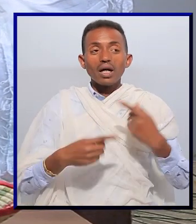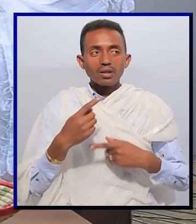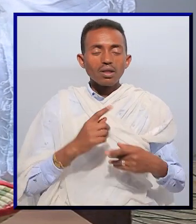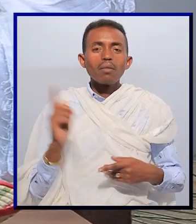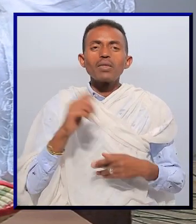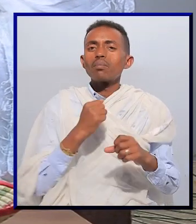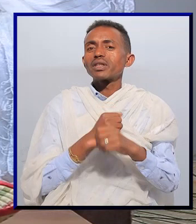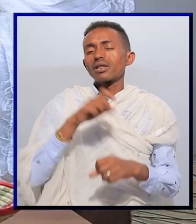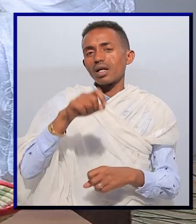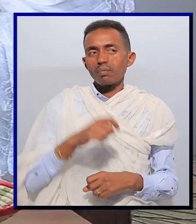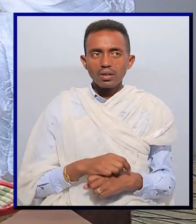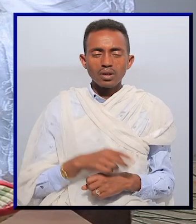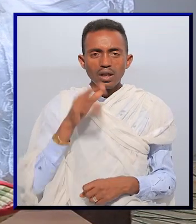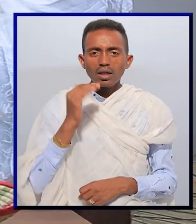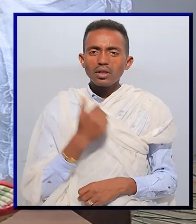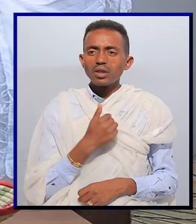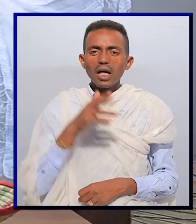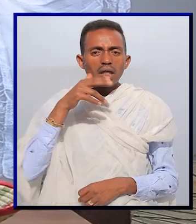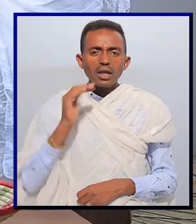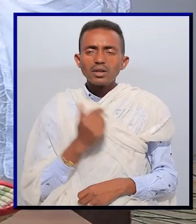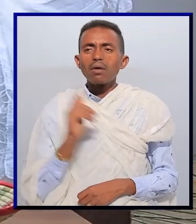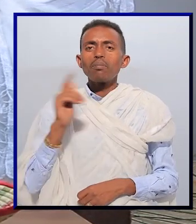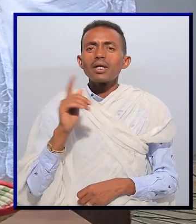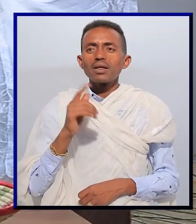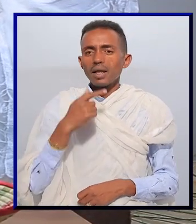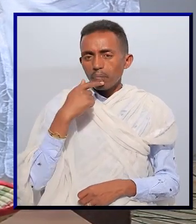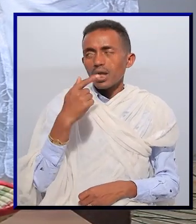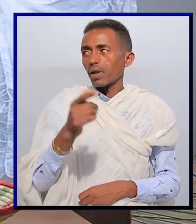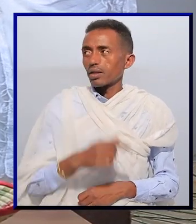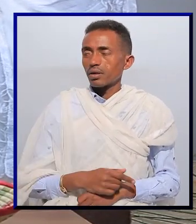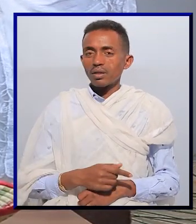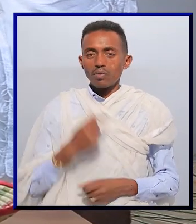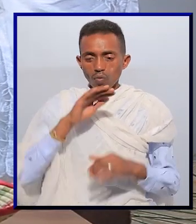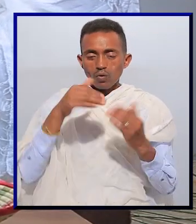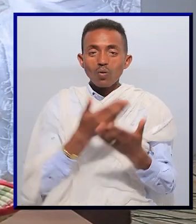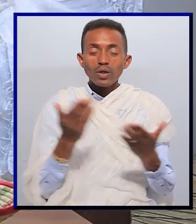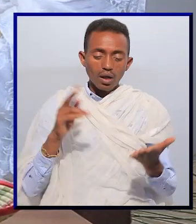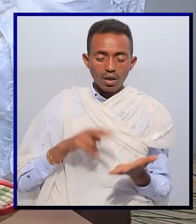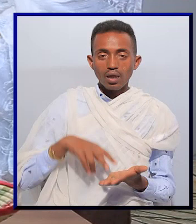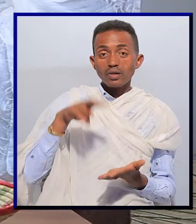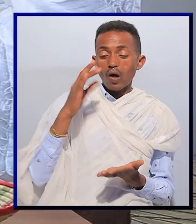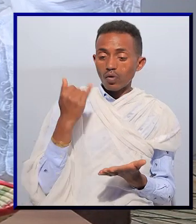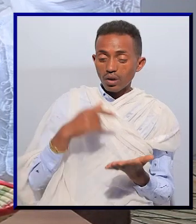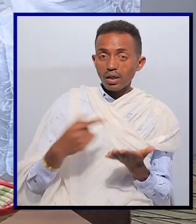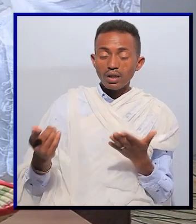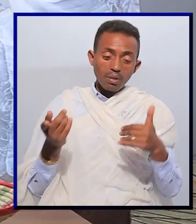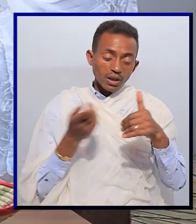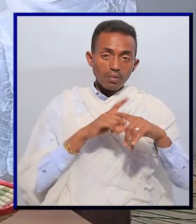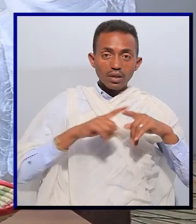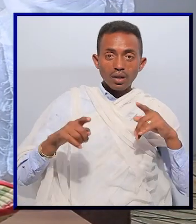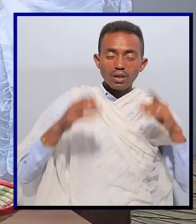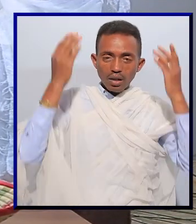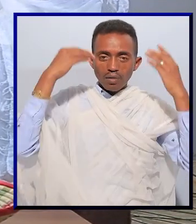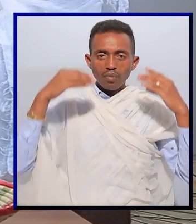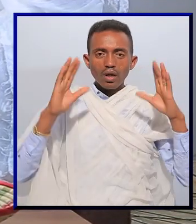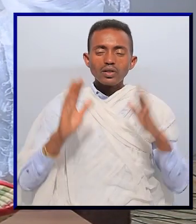ለእህታችንስ ምን እንበላት የሚለውን ጉዳይ እናነሳለን። እንደው እንደ መጀመሪያ ግን መምህር፣ እህታችን ሴት